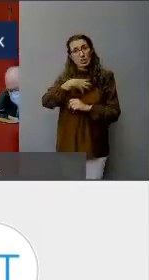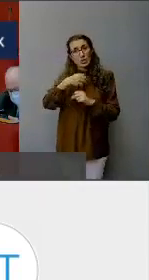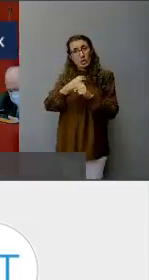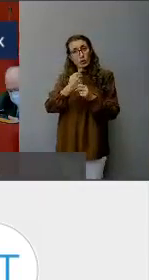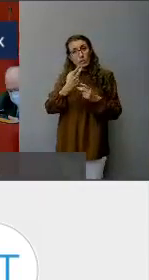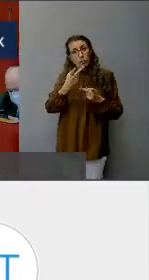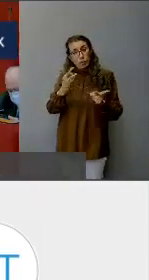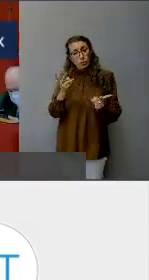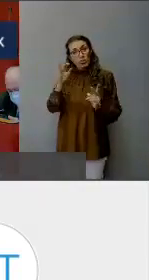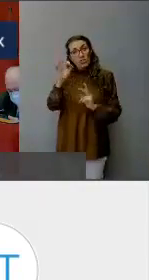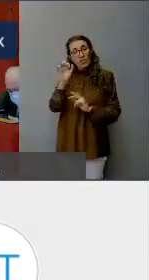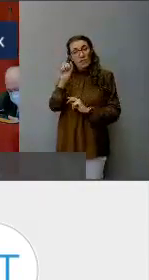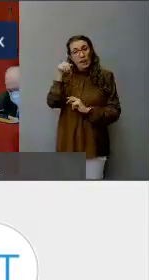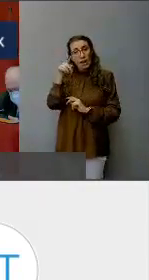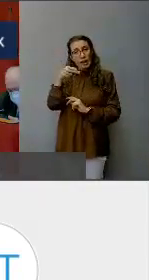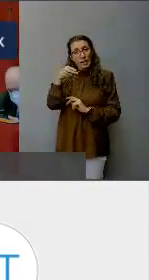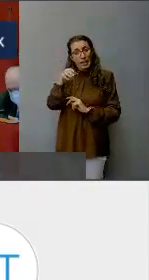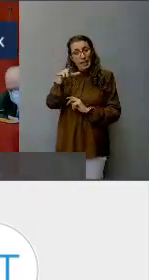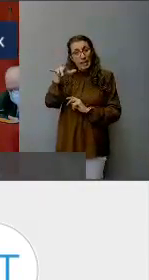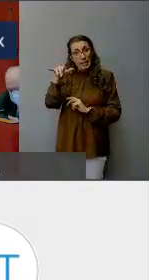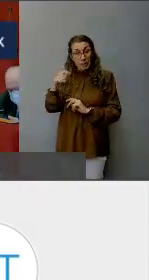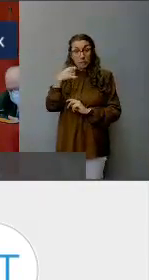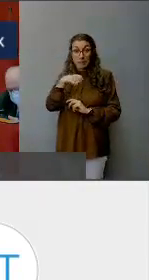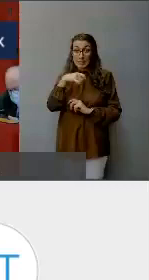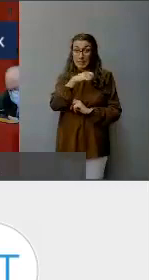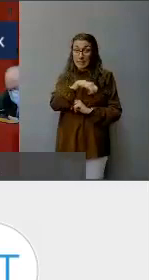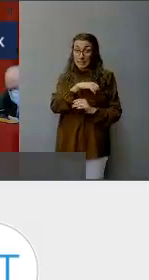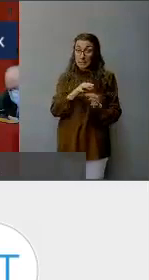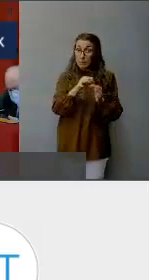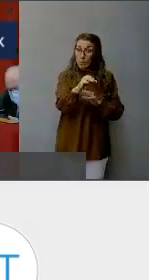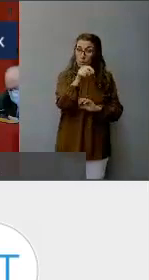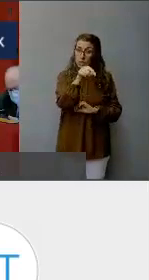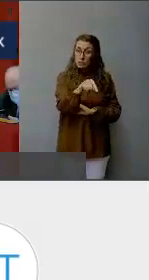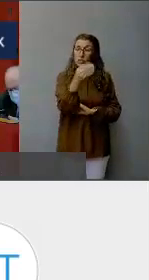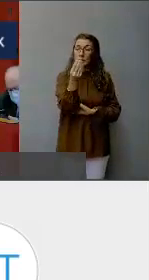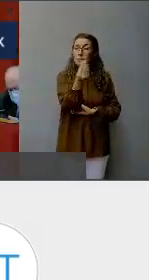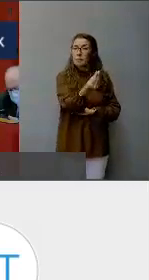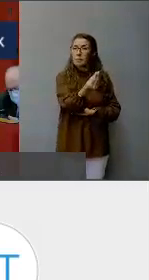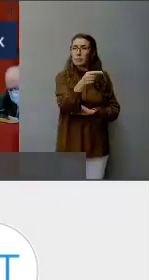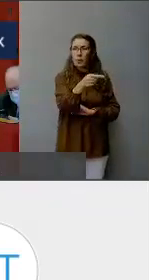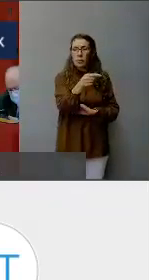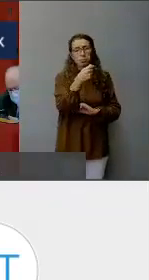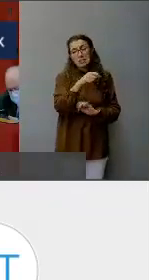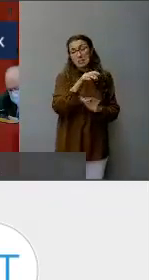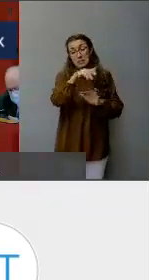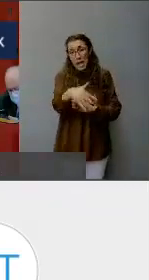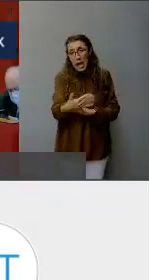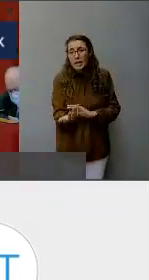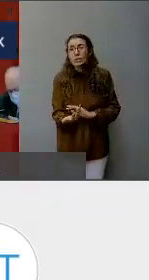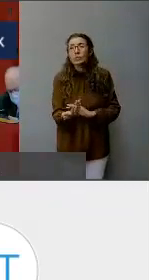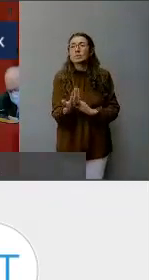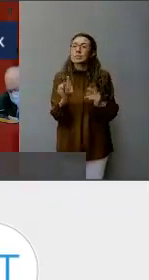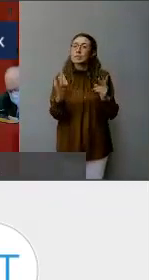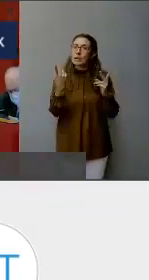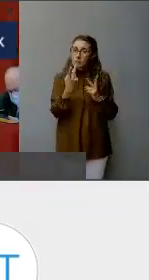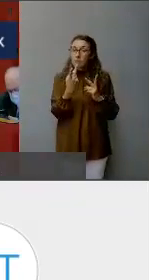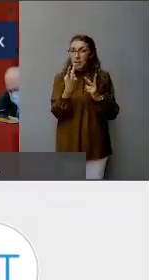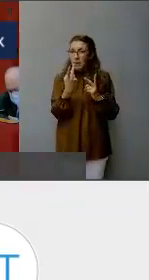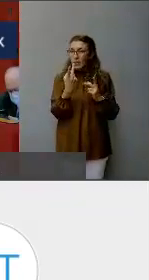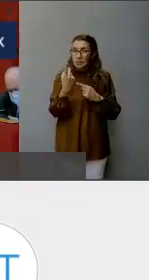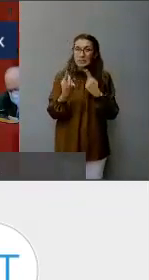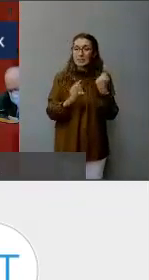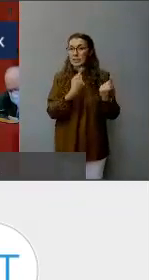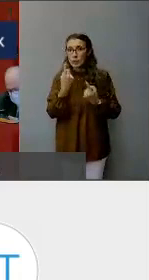era l'assessore fan della il presidente del municipio era un altro presidente insomma si sono avvicendate